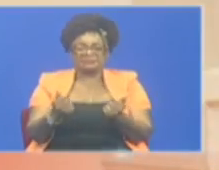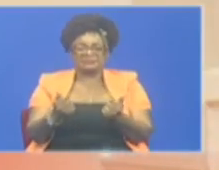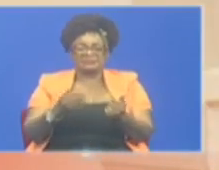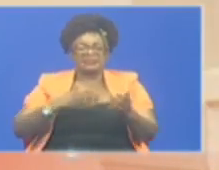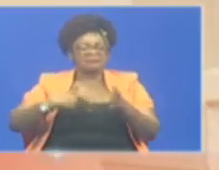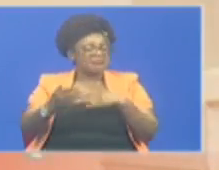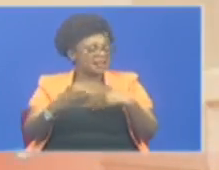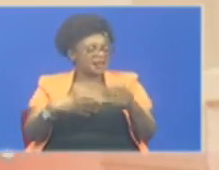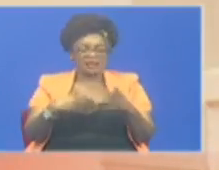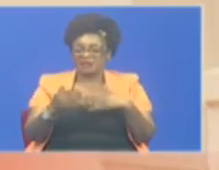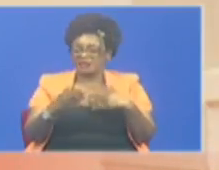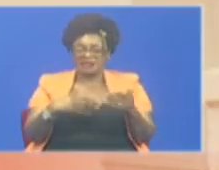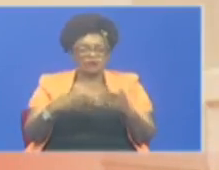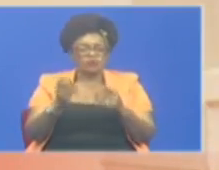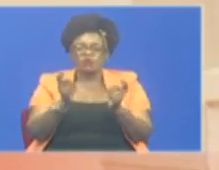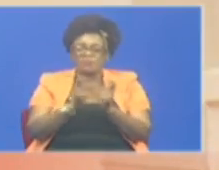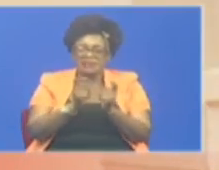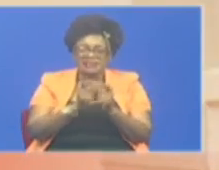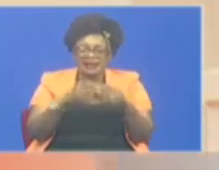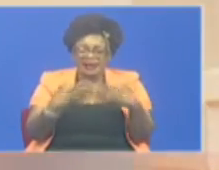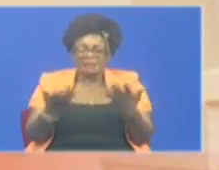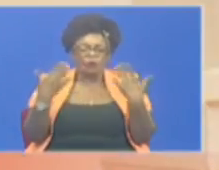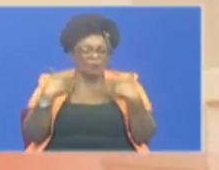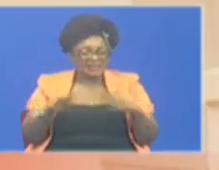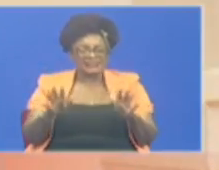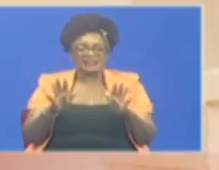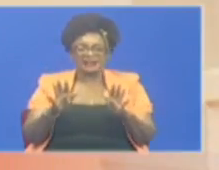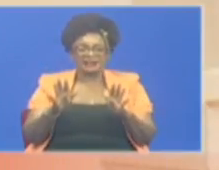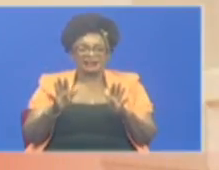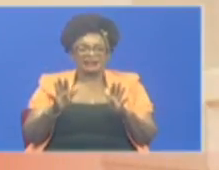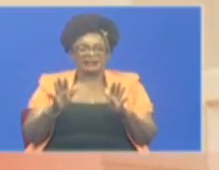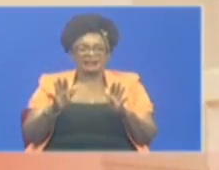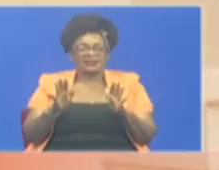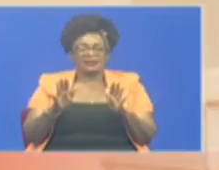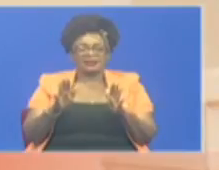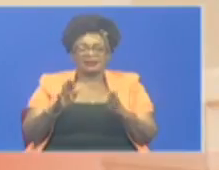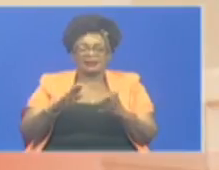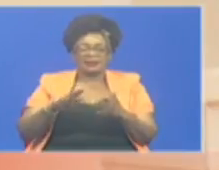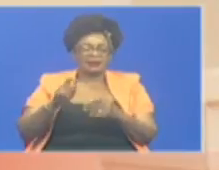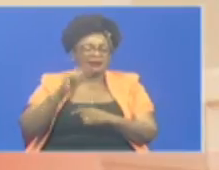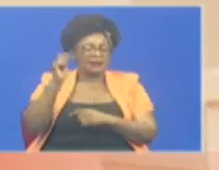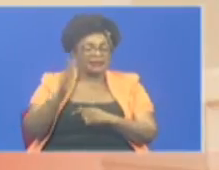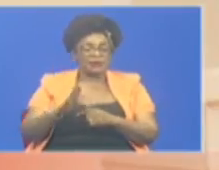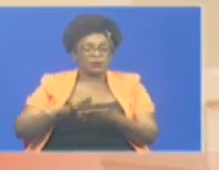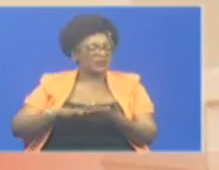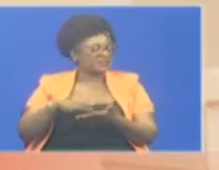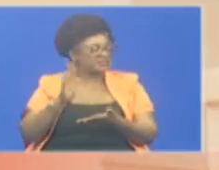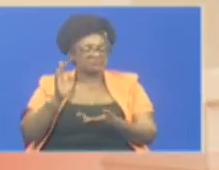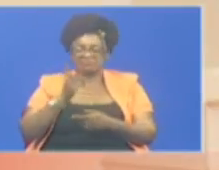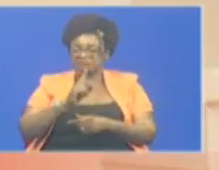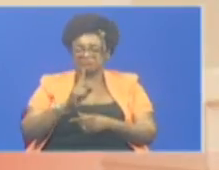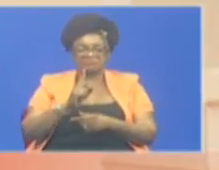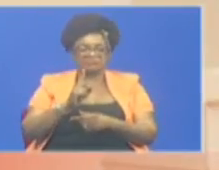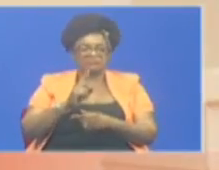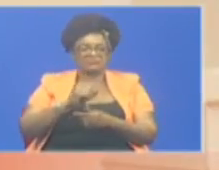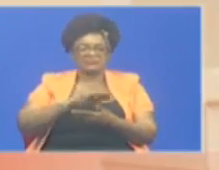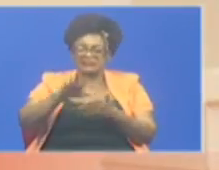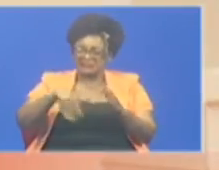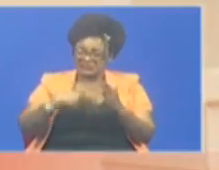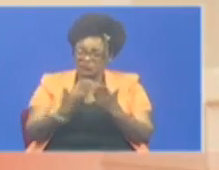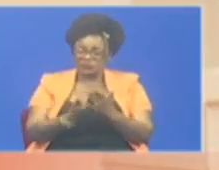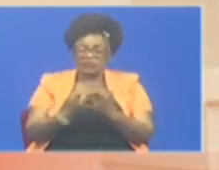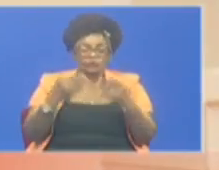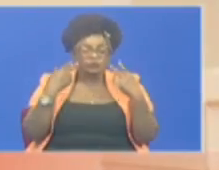kuumiza au kumaliza Wakenya wengi zaidi. Sisi zote twajionea